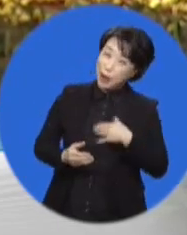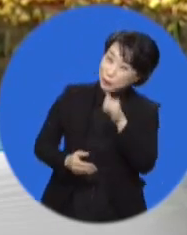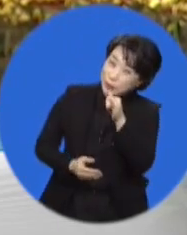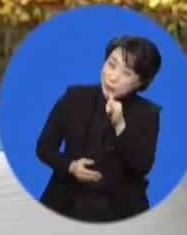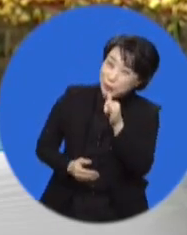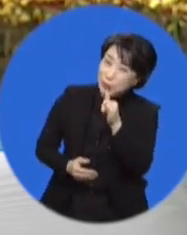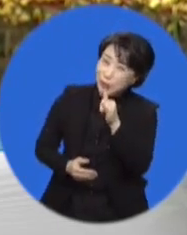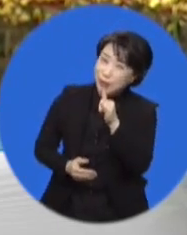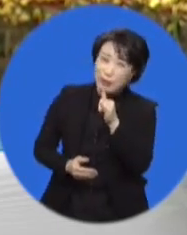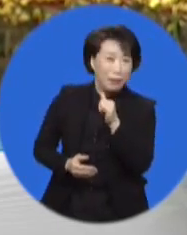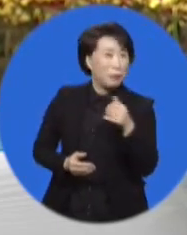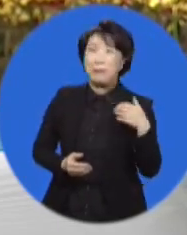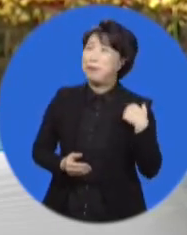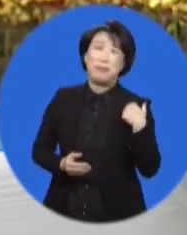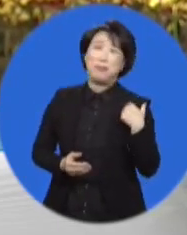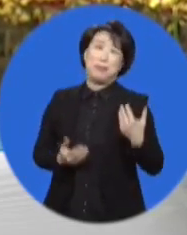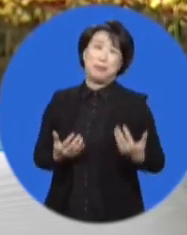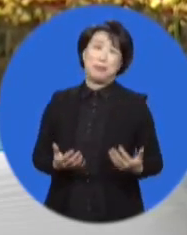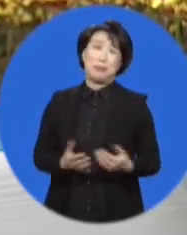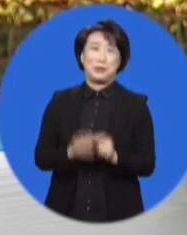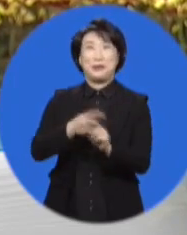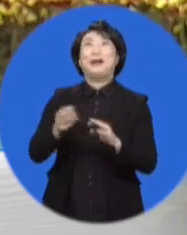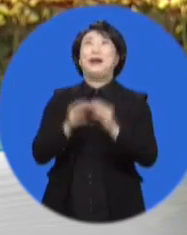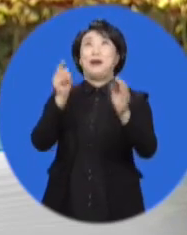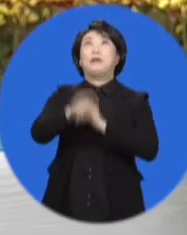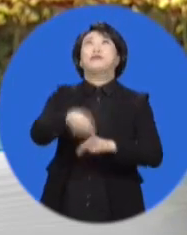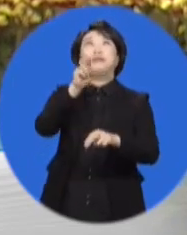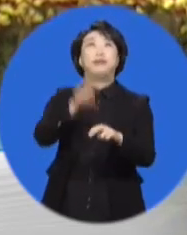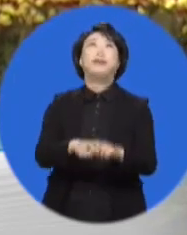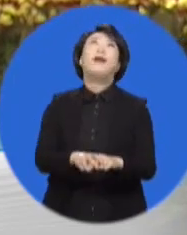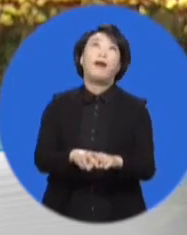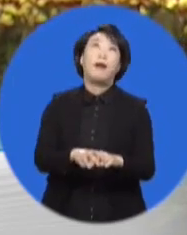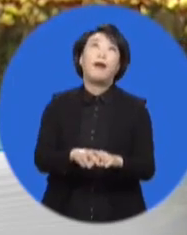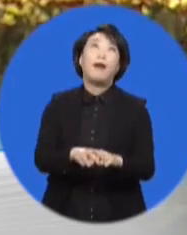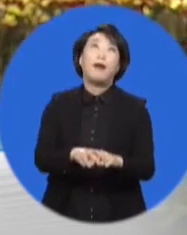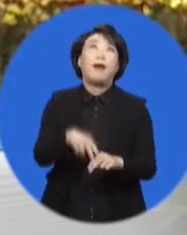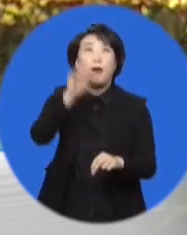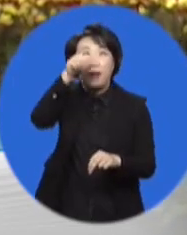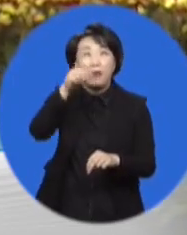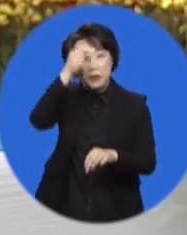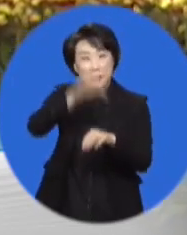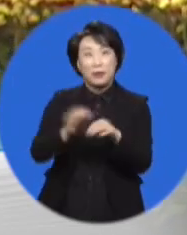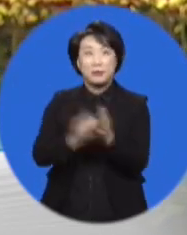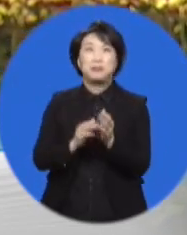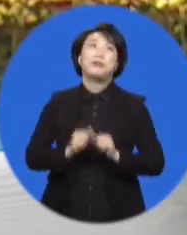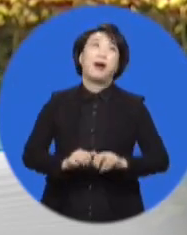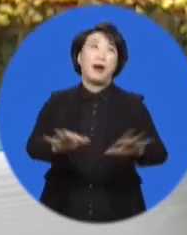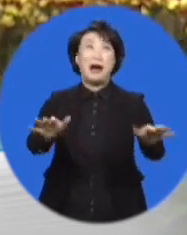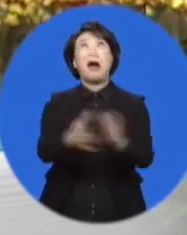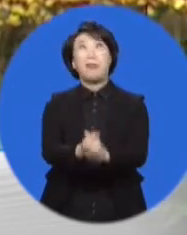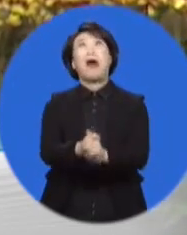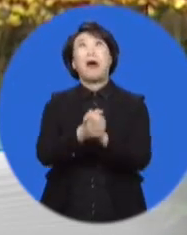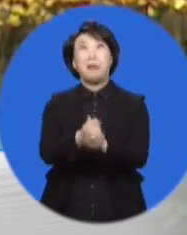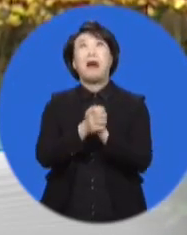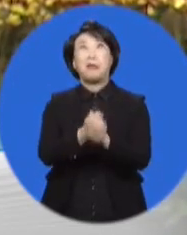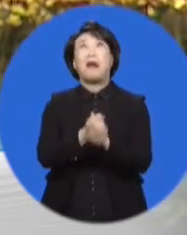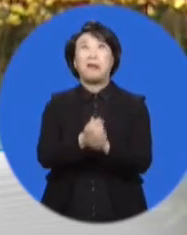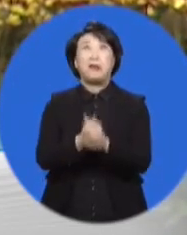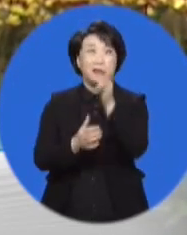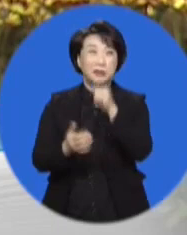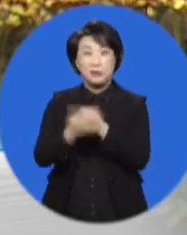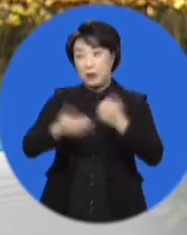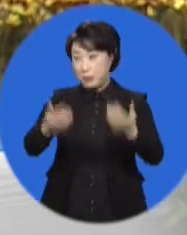해요. 물론 그냥 교회 와서 앉아있어. 그냥 앉아있어. 끝나면 또 가. 아멘. 은혜